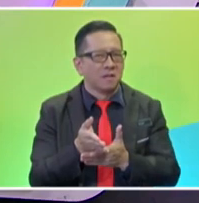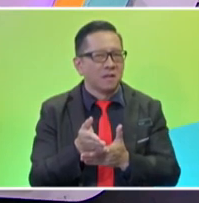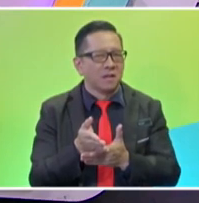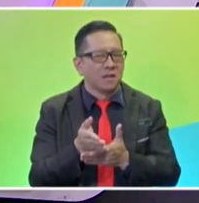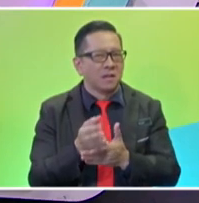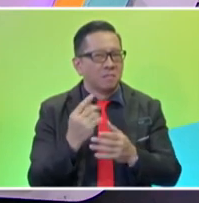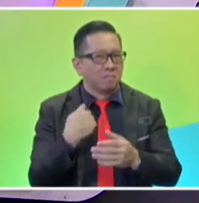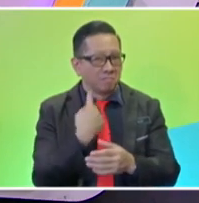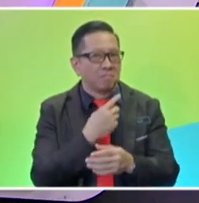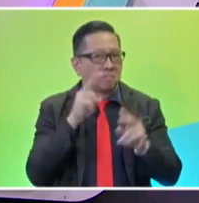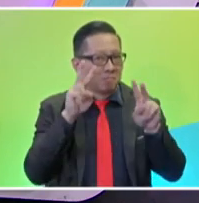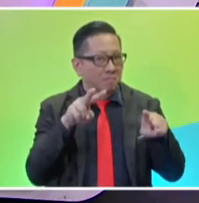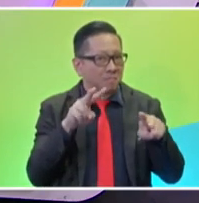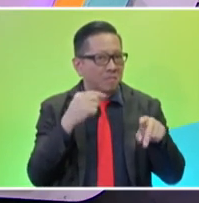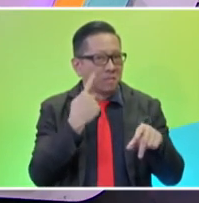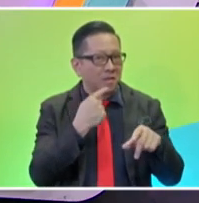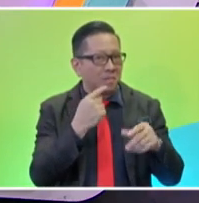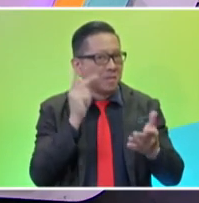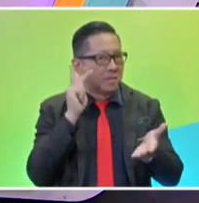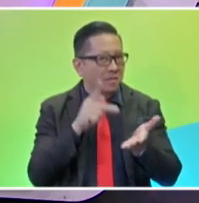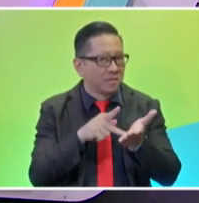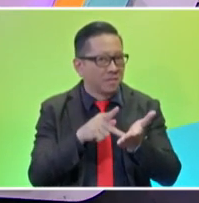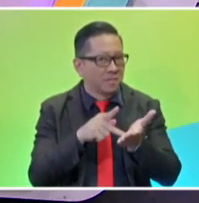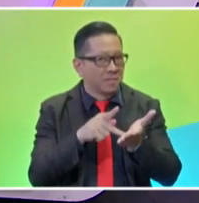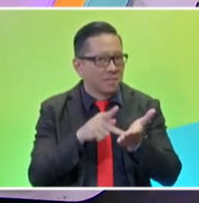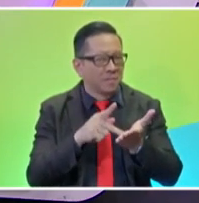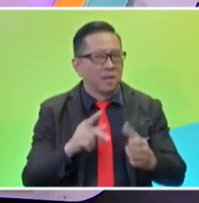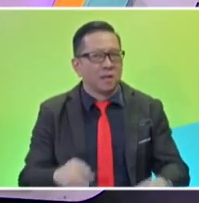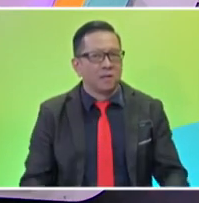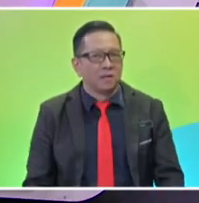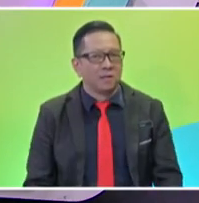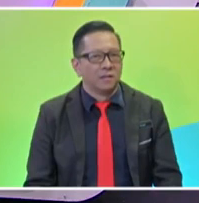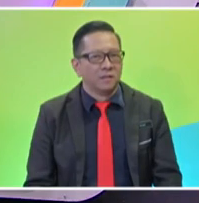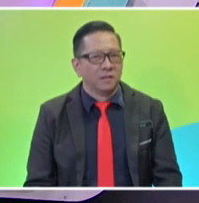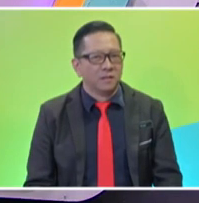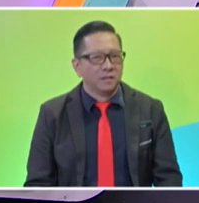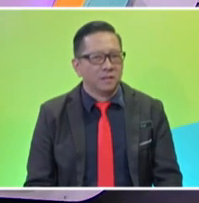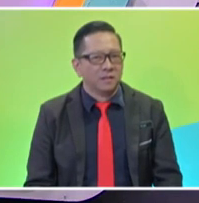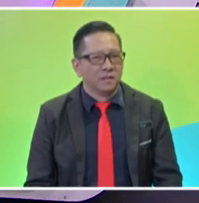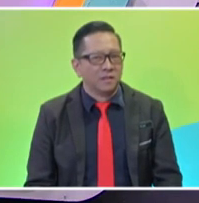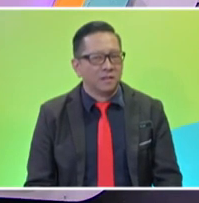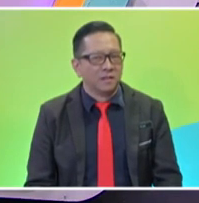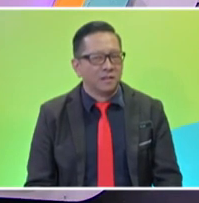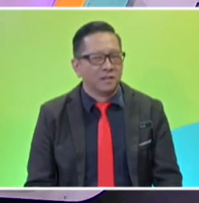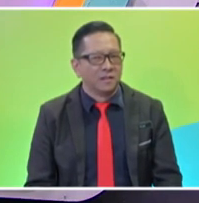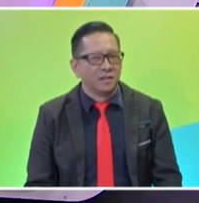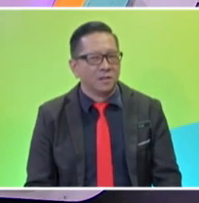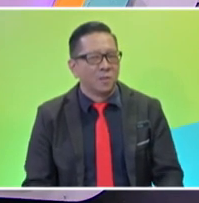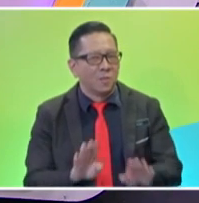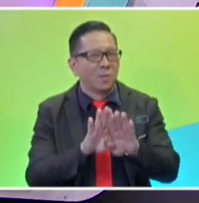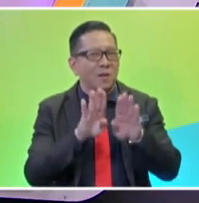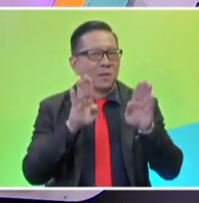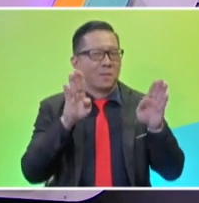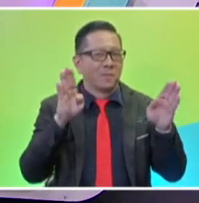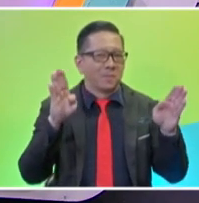tengok Siapakah yang kena hmm aci aci bukan pintu